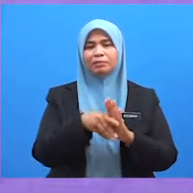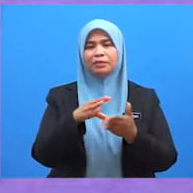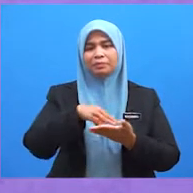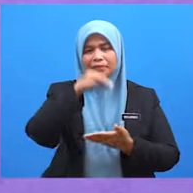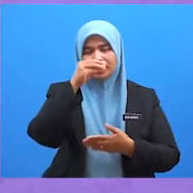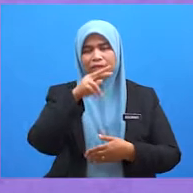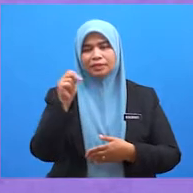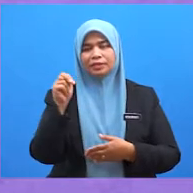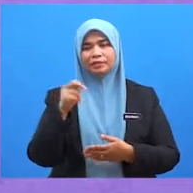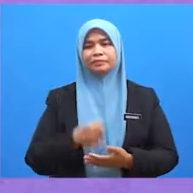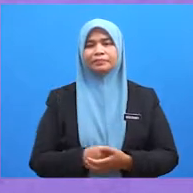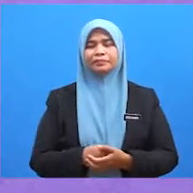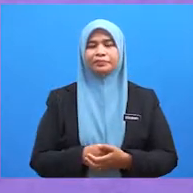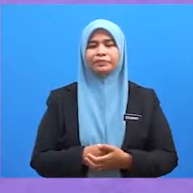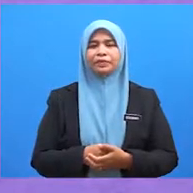pembelajaran.